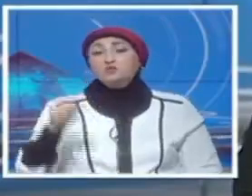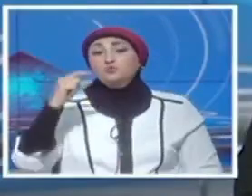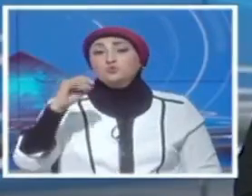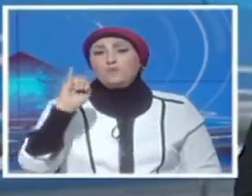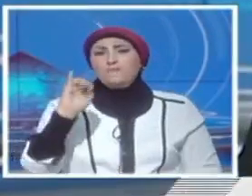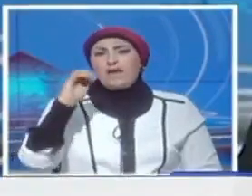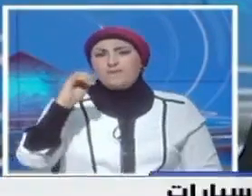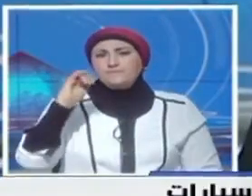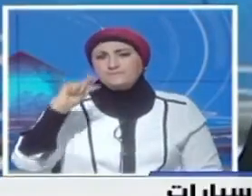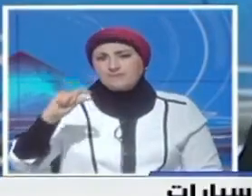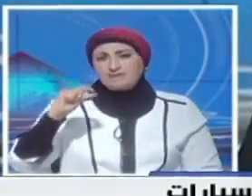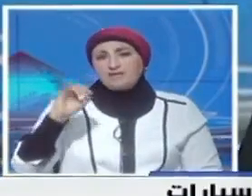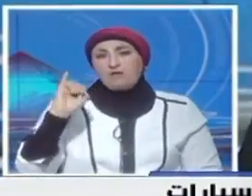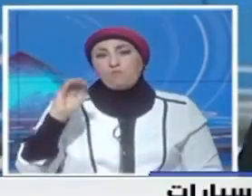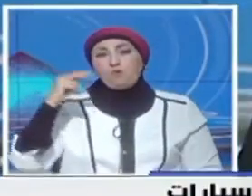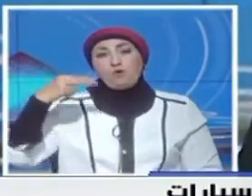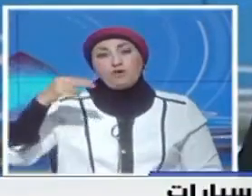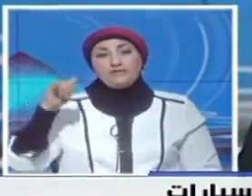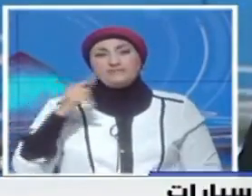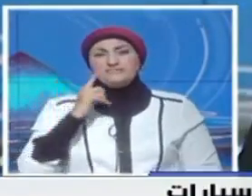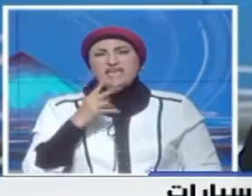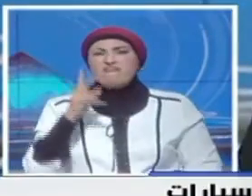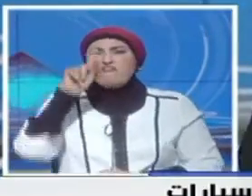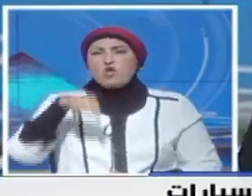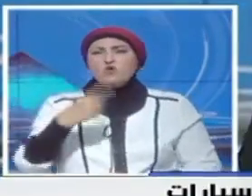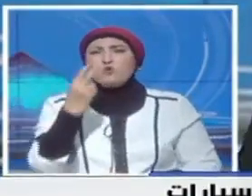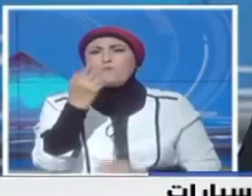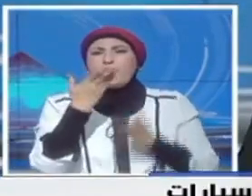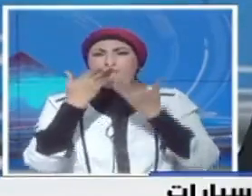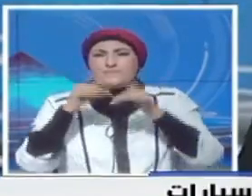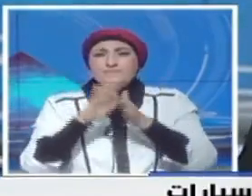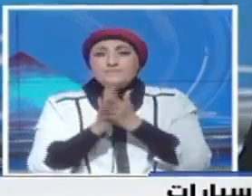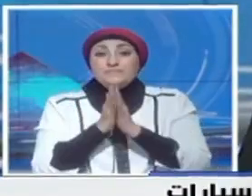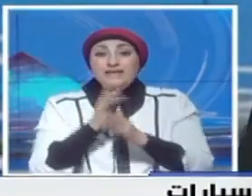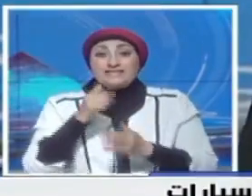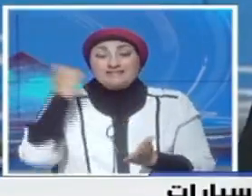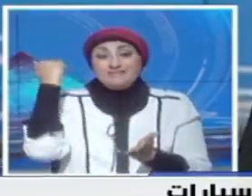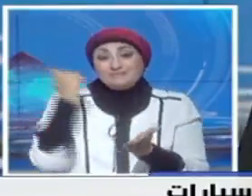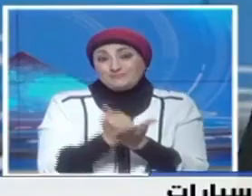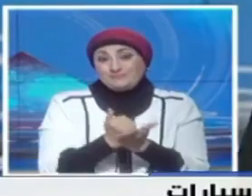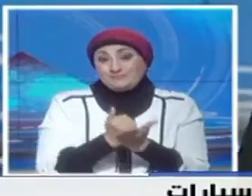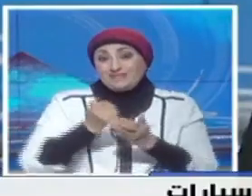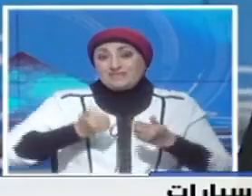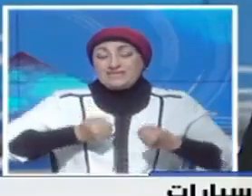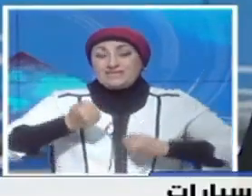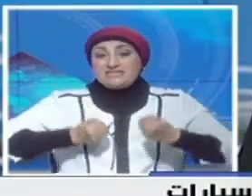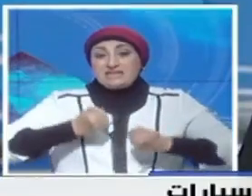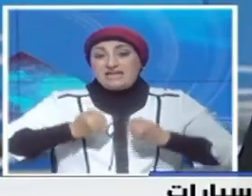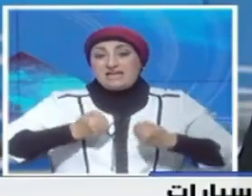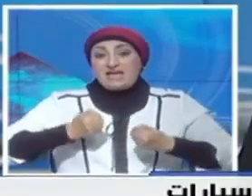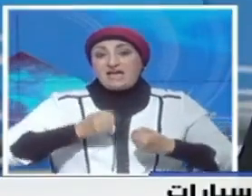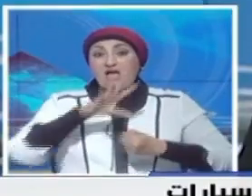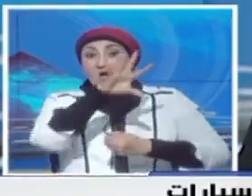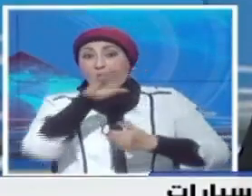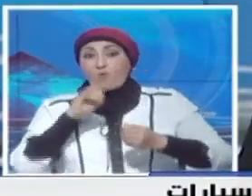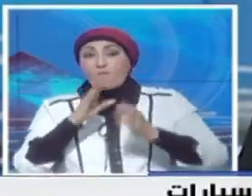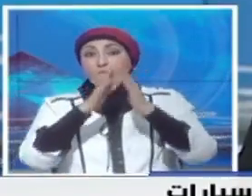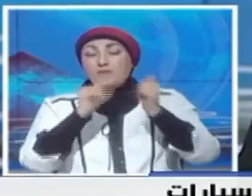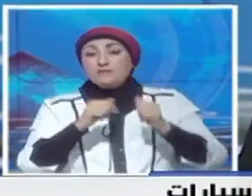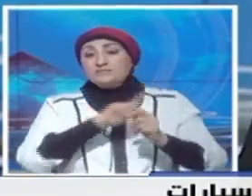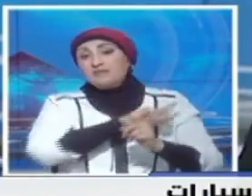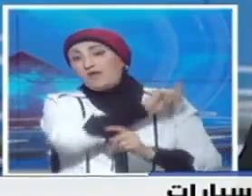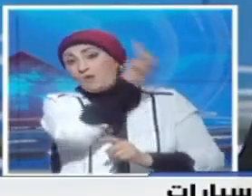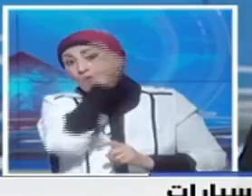بقاء يومين فقط على انتهاء المدة المقررة للاستفادة والتسجيل بمبادرة تيسير استيراد